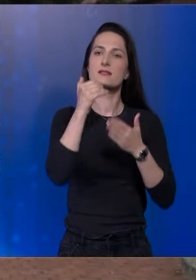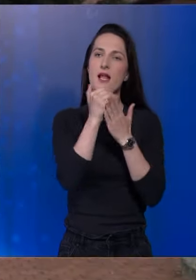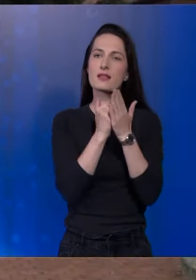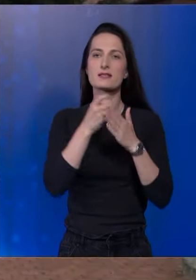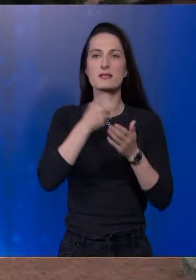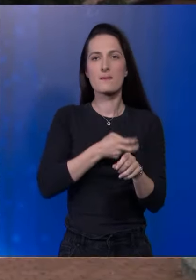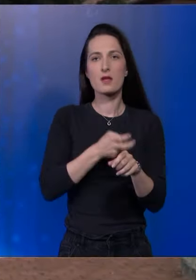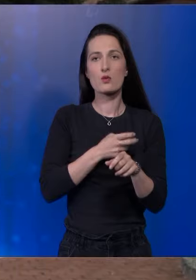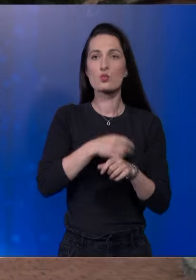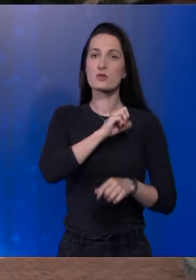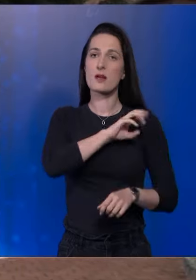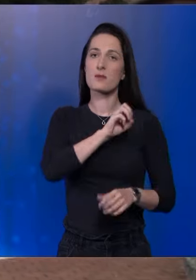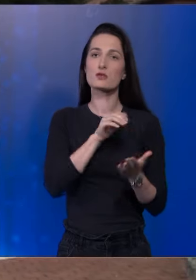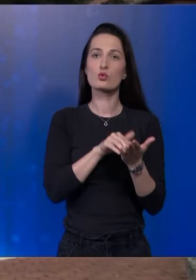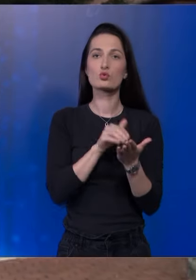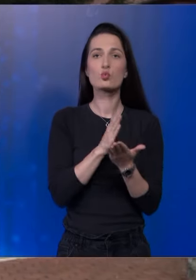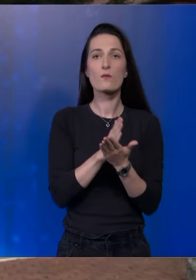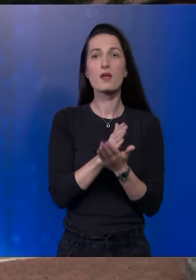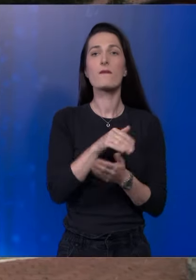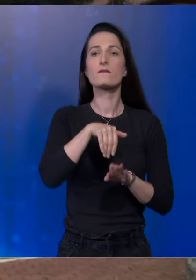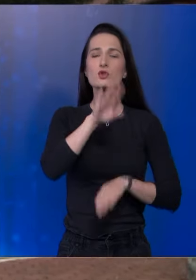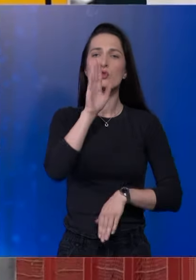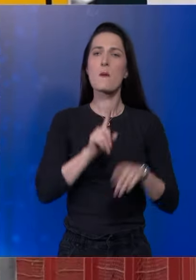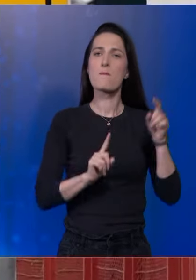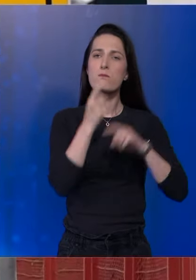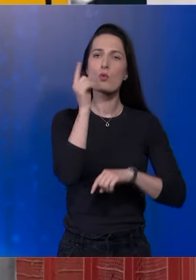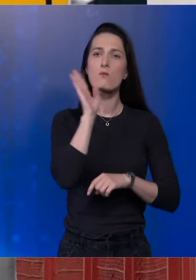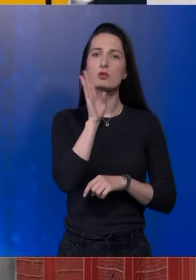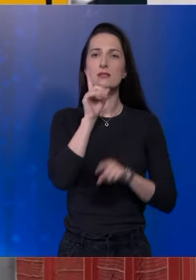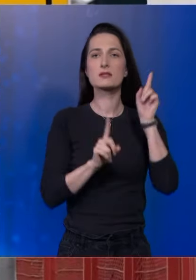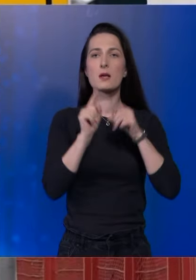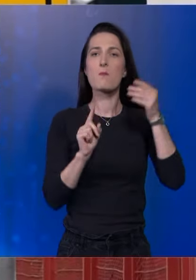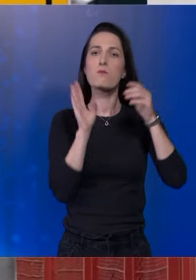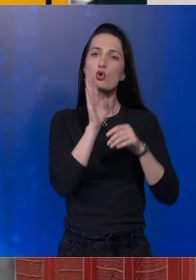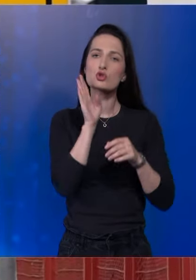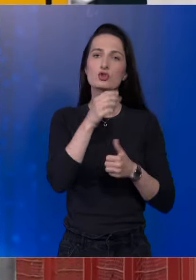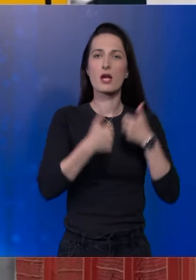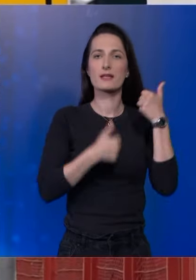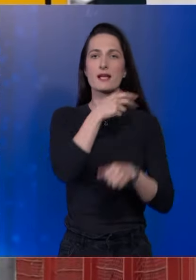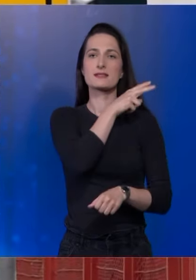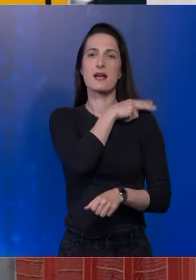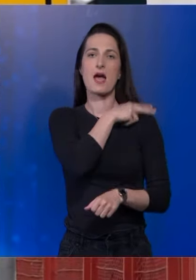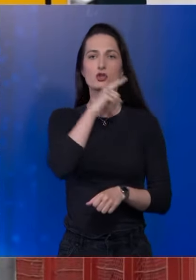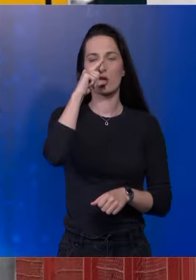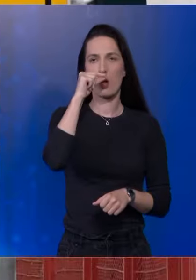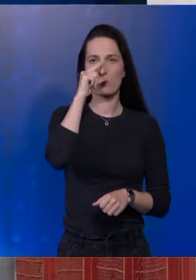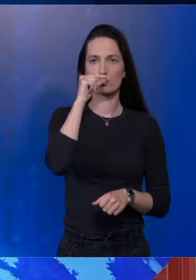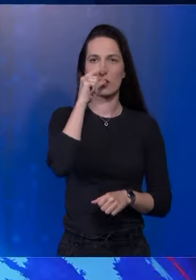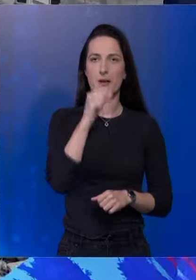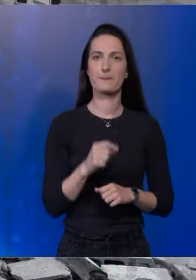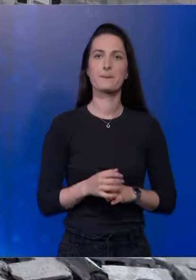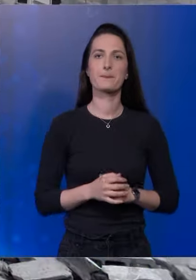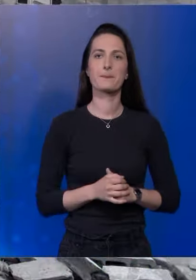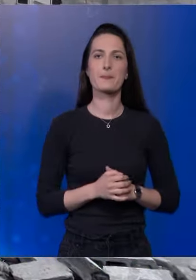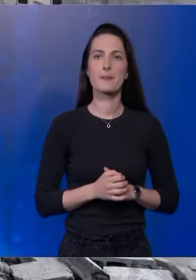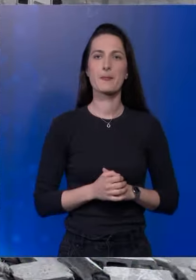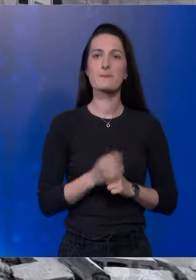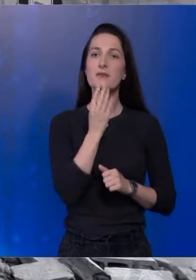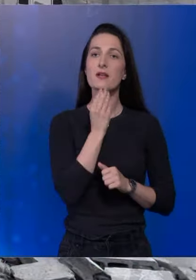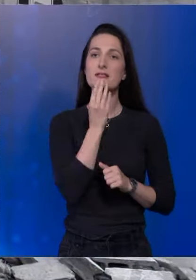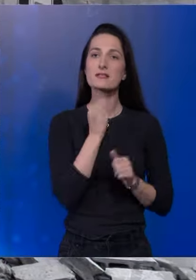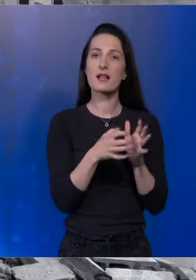zemlje, u Srebrenici je još uvijek više probosanskih ili bošnjačkih kandidata za načelnika općine.